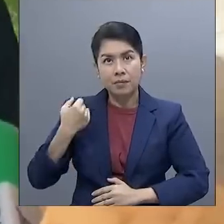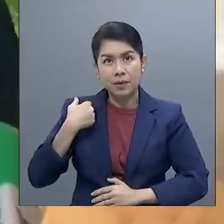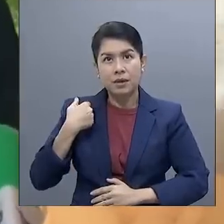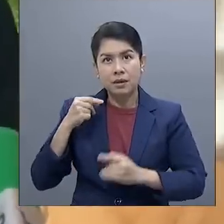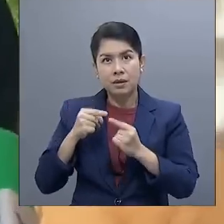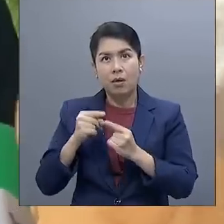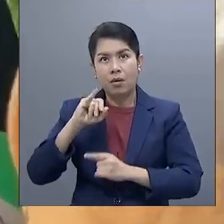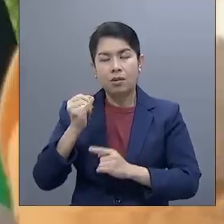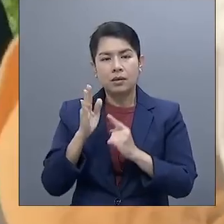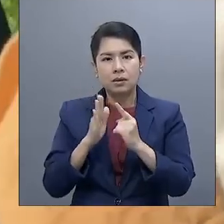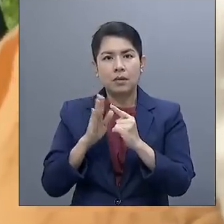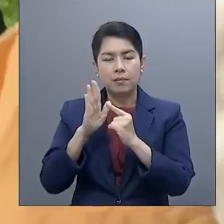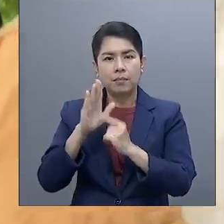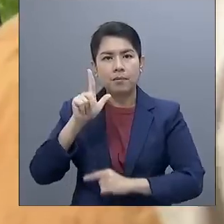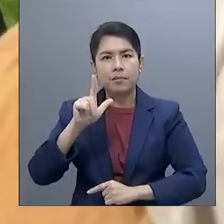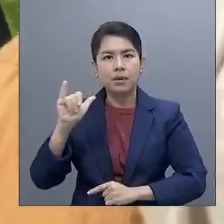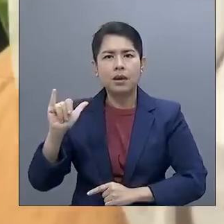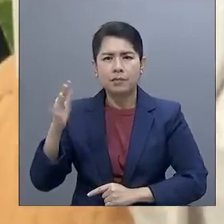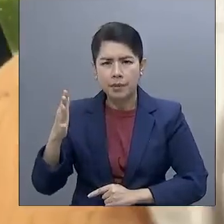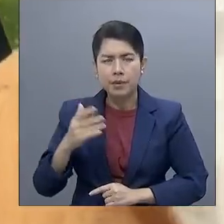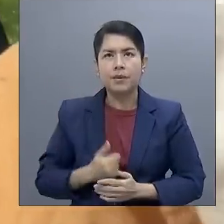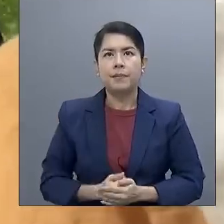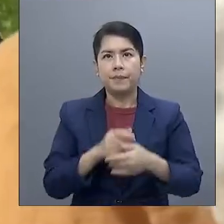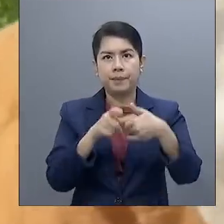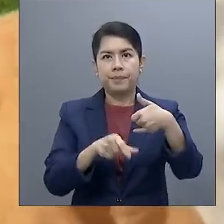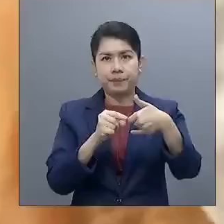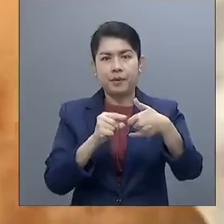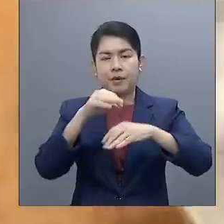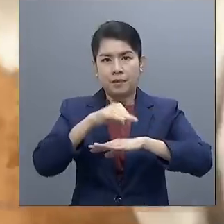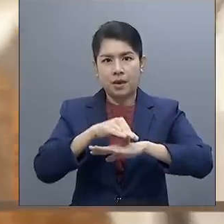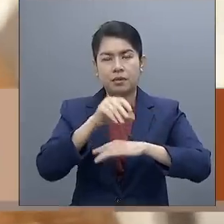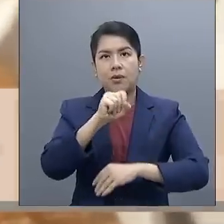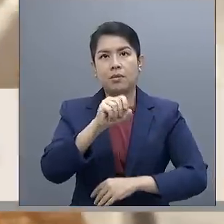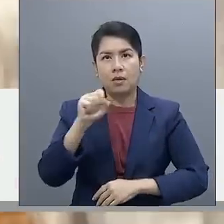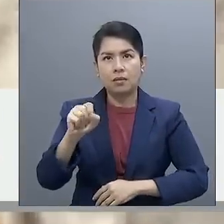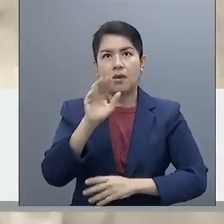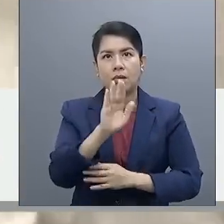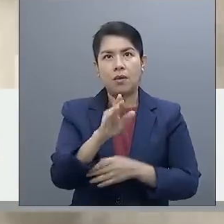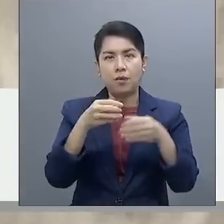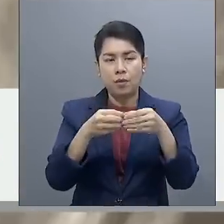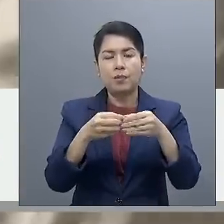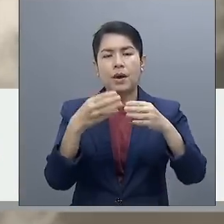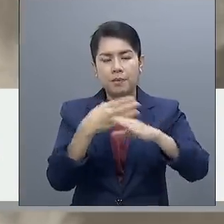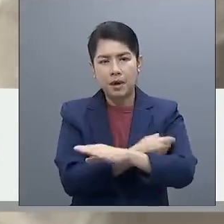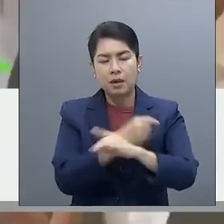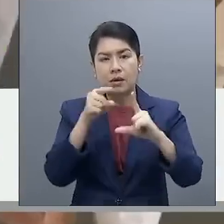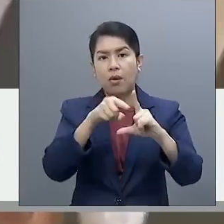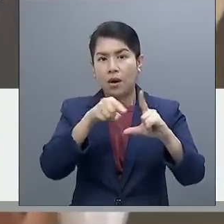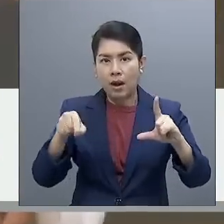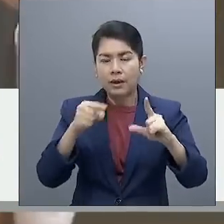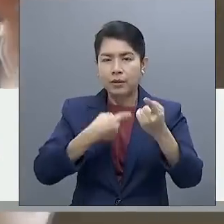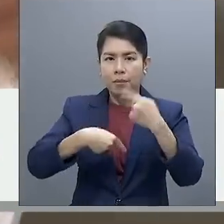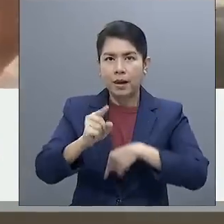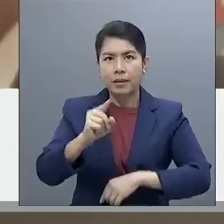เองกิจจำวันไม่ได้อะค่ะ นางสาวชนทิชาแจ้งเร็วว่าที่สมาชิกสภาผู้แทนราษฎรของพรรคก้าวไกลนะคะเดินทางไป